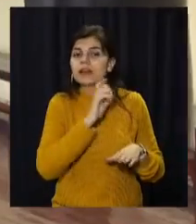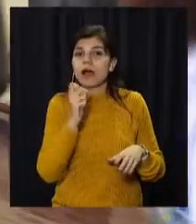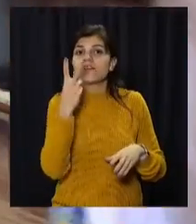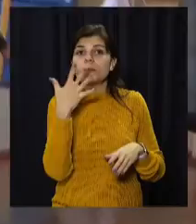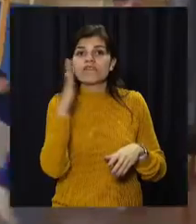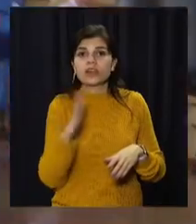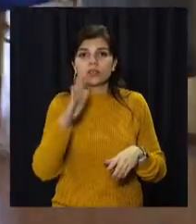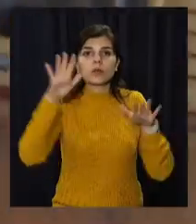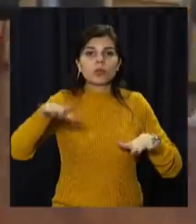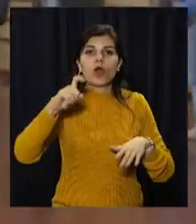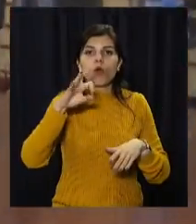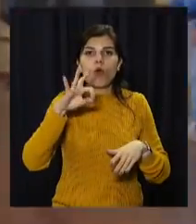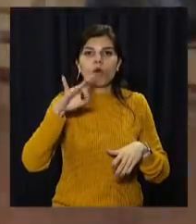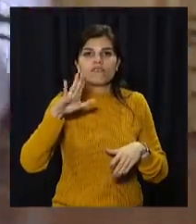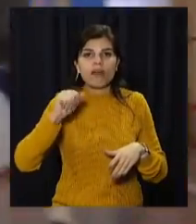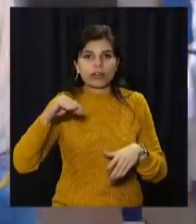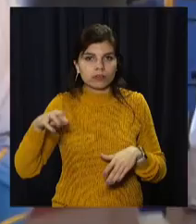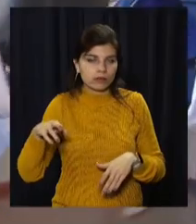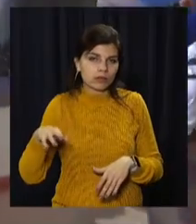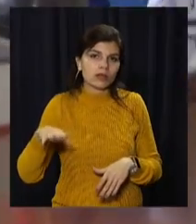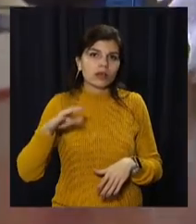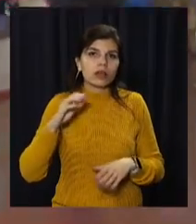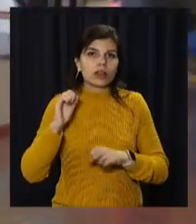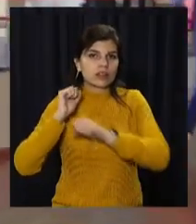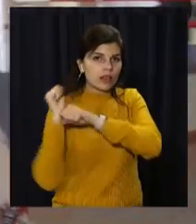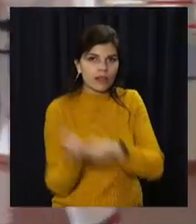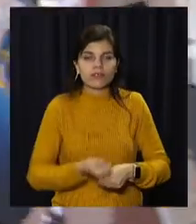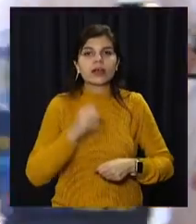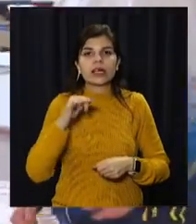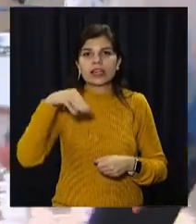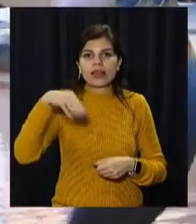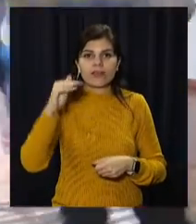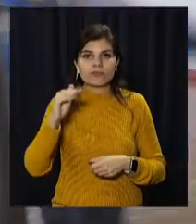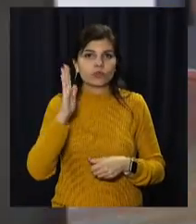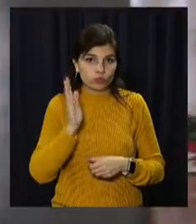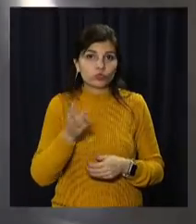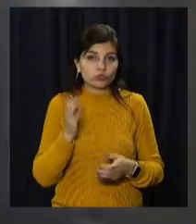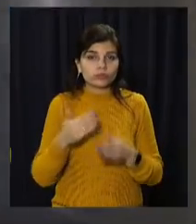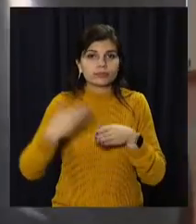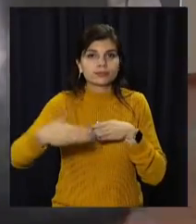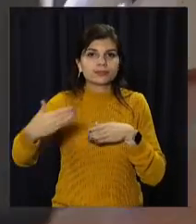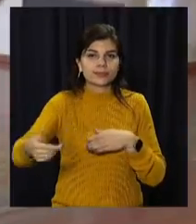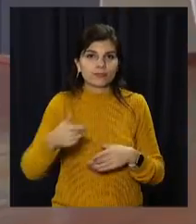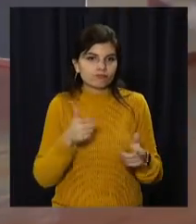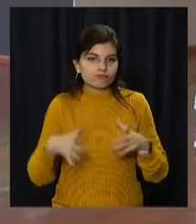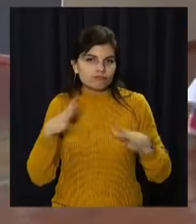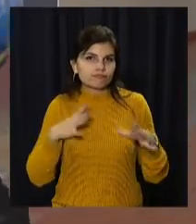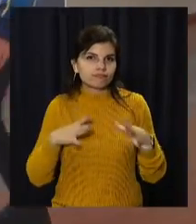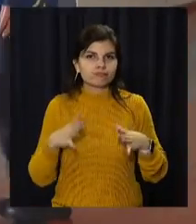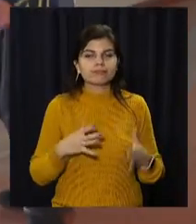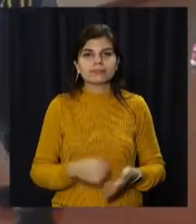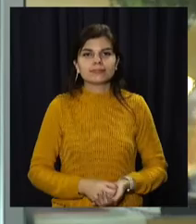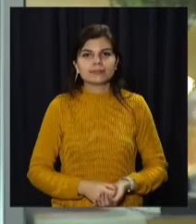у Хорватії стартує чемпіонат Європи з таеквондо ІТФ. В'ячеслав Куліш, Володимир Туркулець, Open News, телеканал